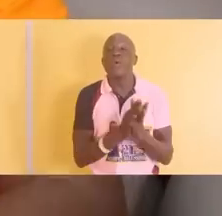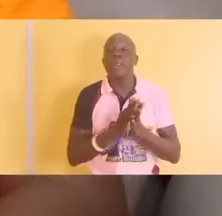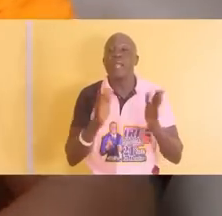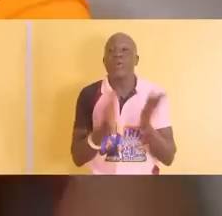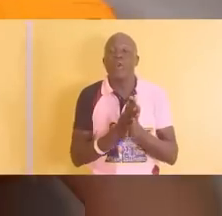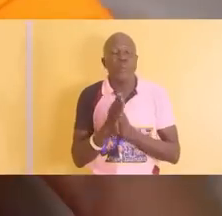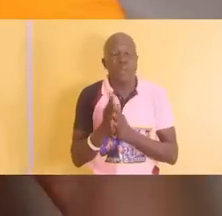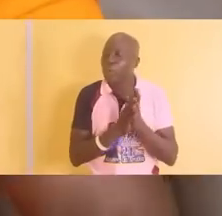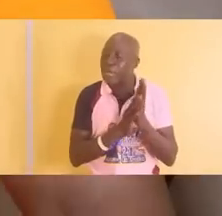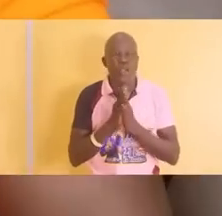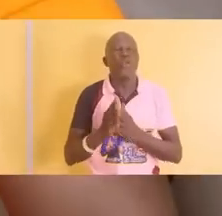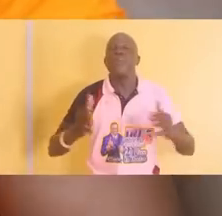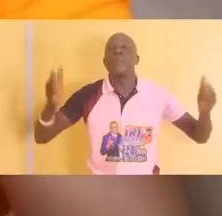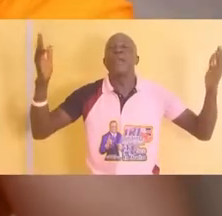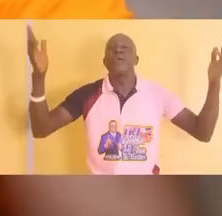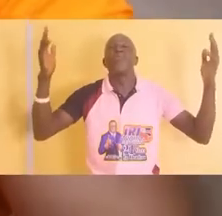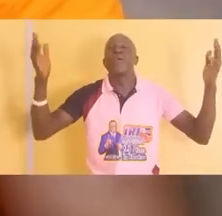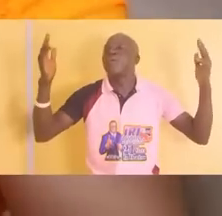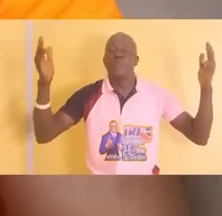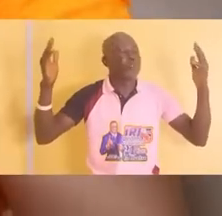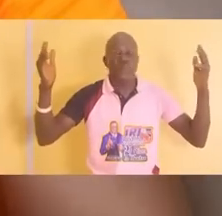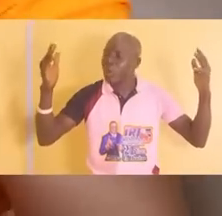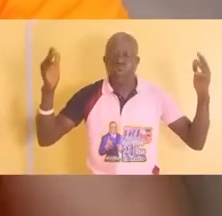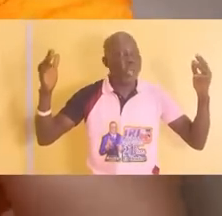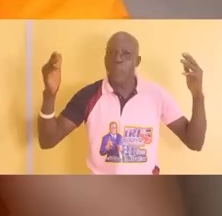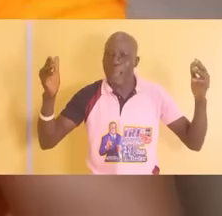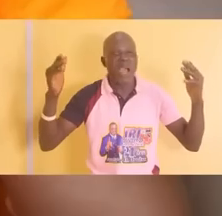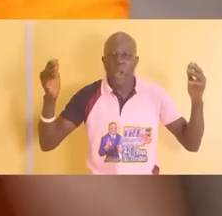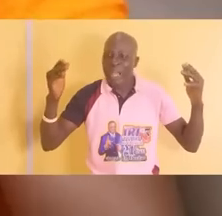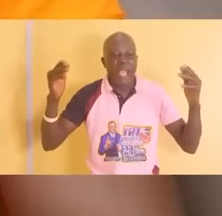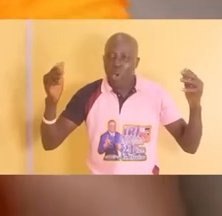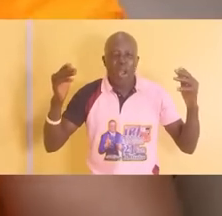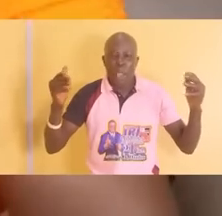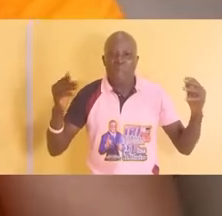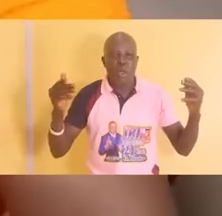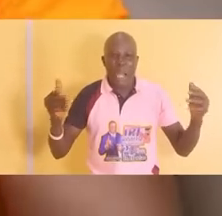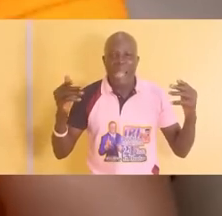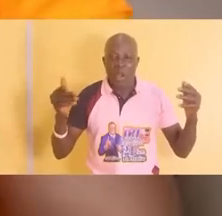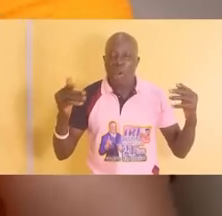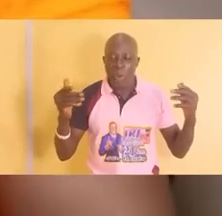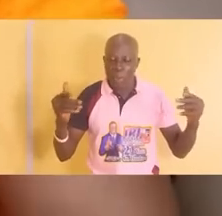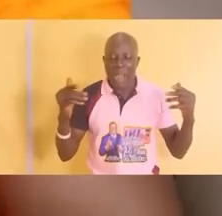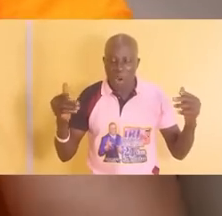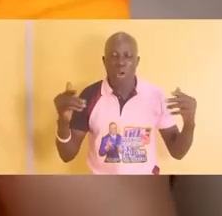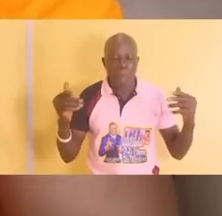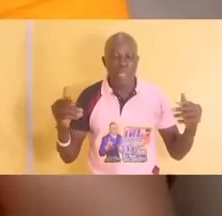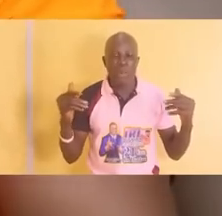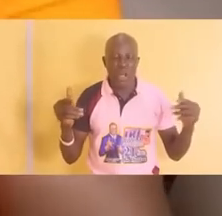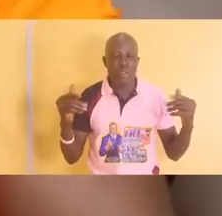dá àkólọ̀ mi padà. Ẹ dá àkólọ̀ mi padà. Ẹ dá àkólọ̀ mi